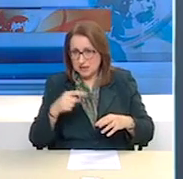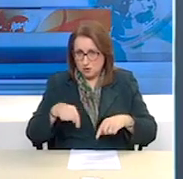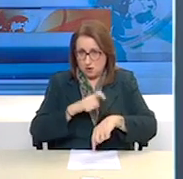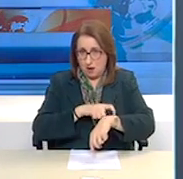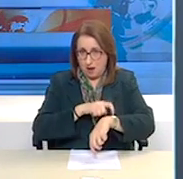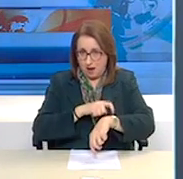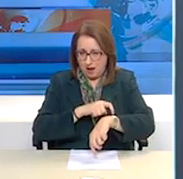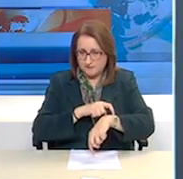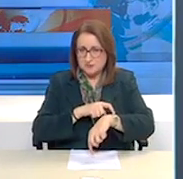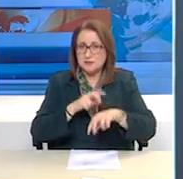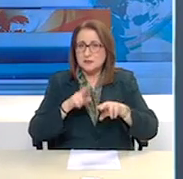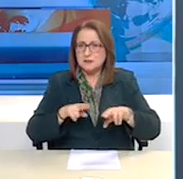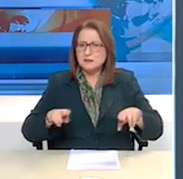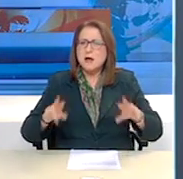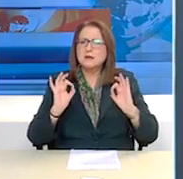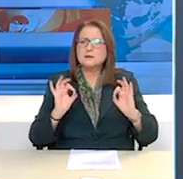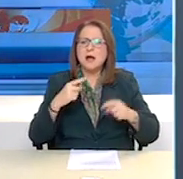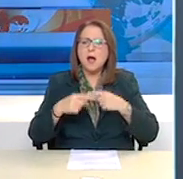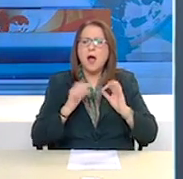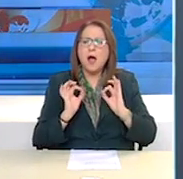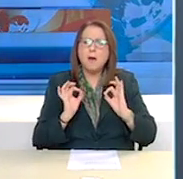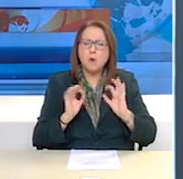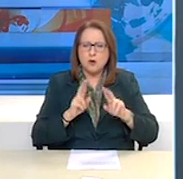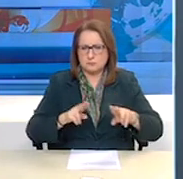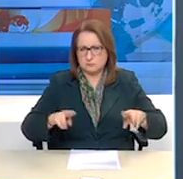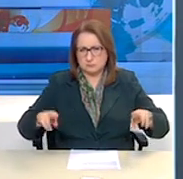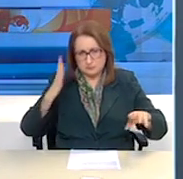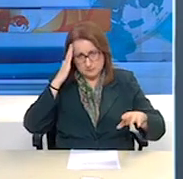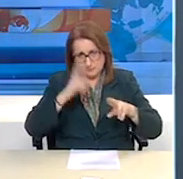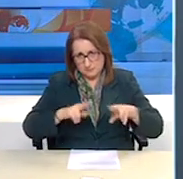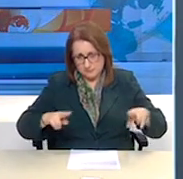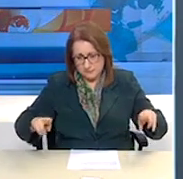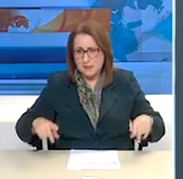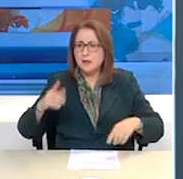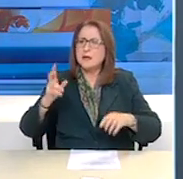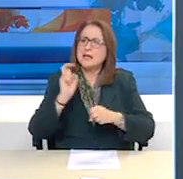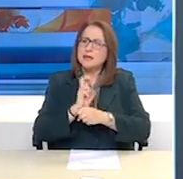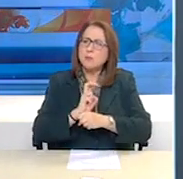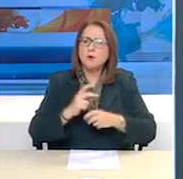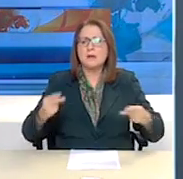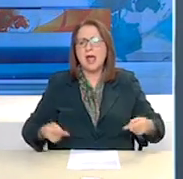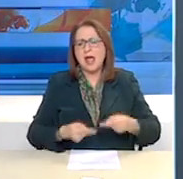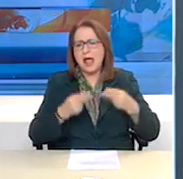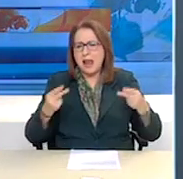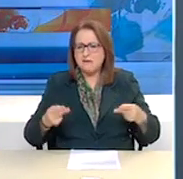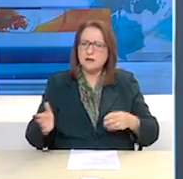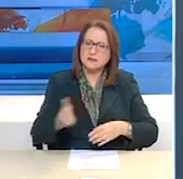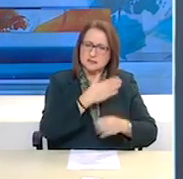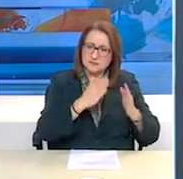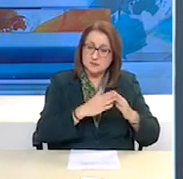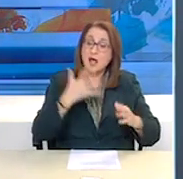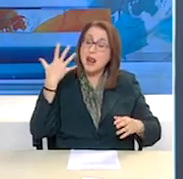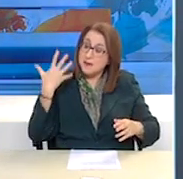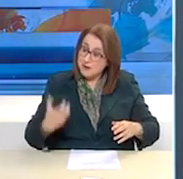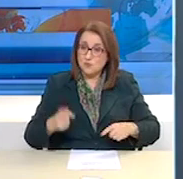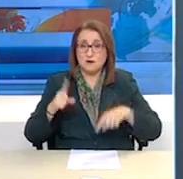στιγμή σε απλούς θαλάμους. Οι υπόλοιποι έχουν πάρει εξτήριο ή περνάνε ήπια μορφή της νόσου. Βέβαια έχουμε και τους διασωληνωμένους,